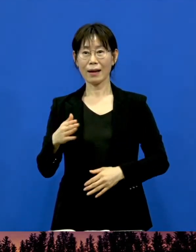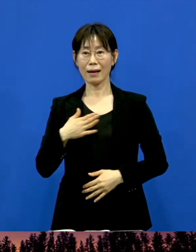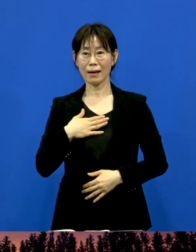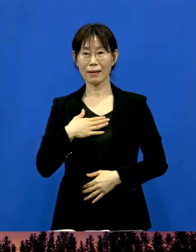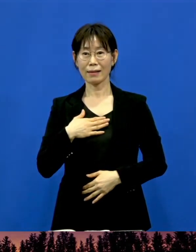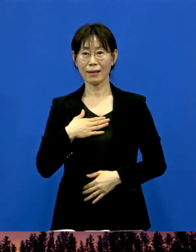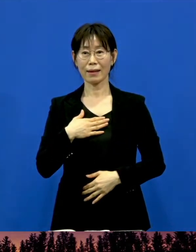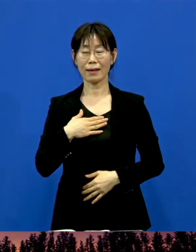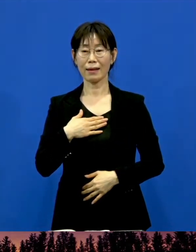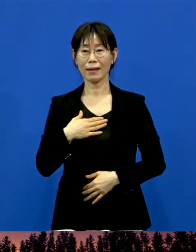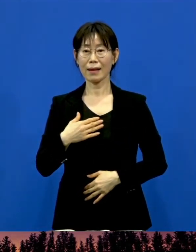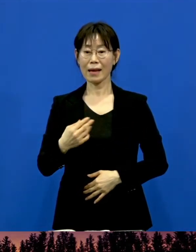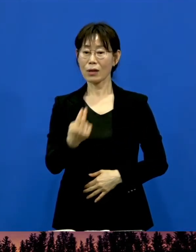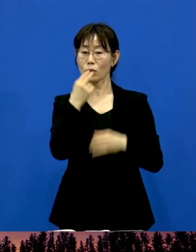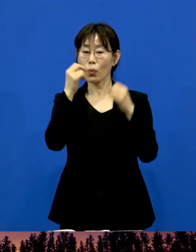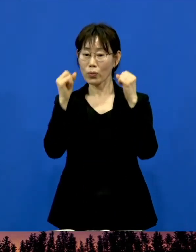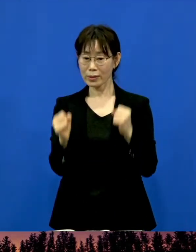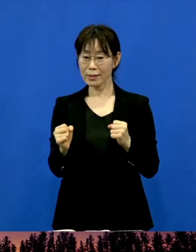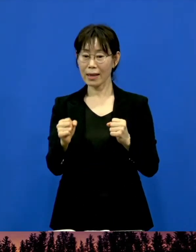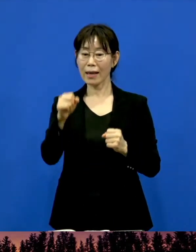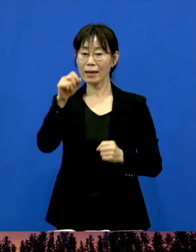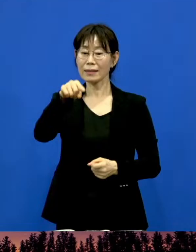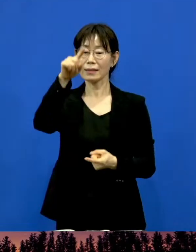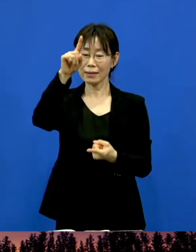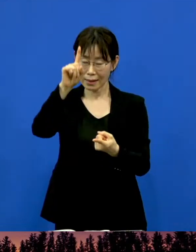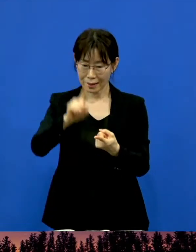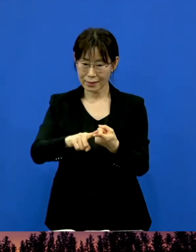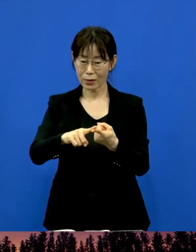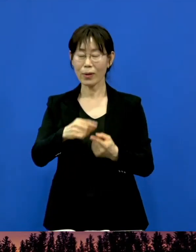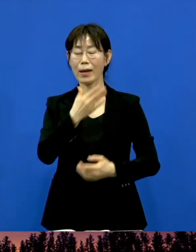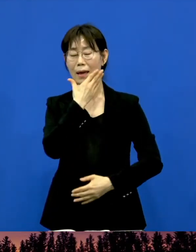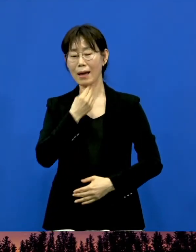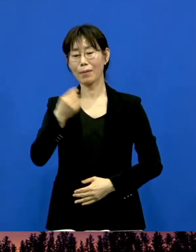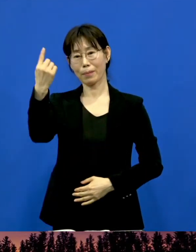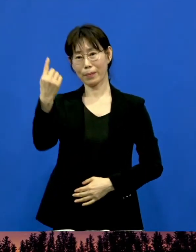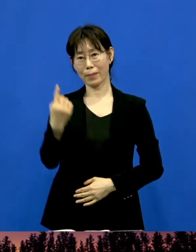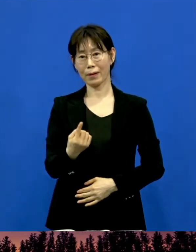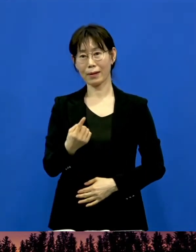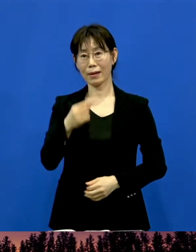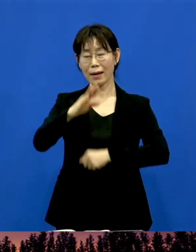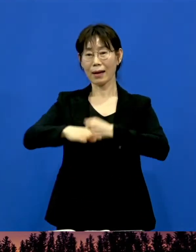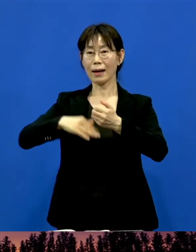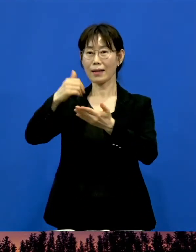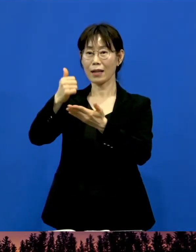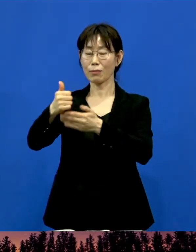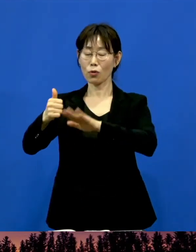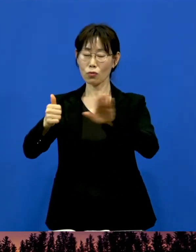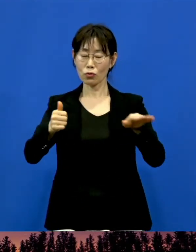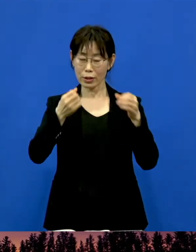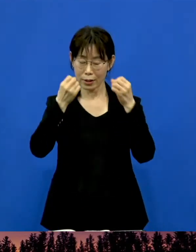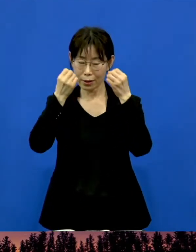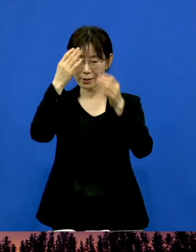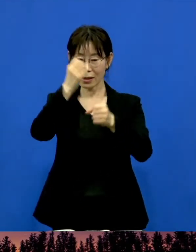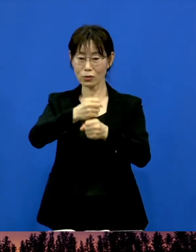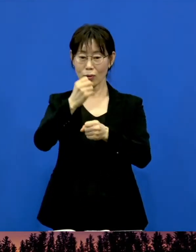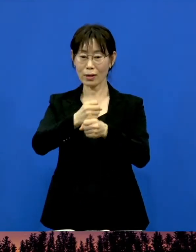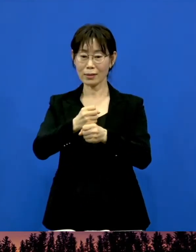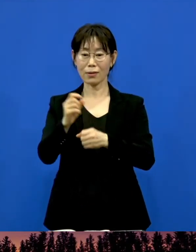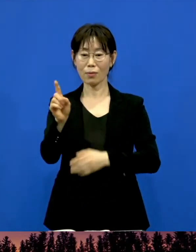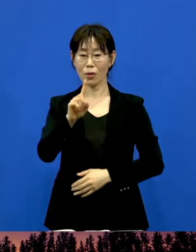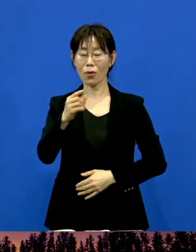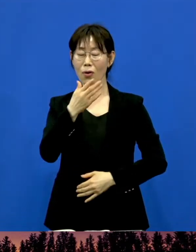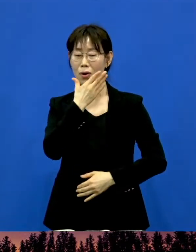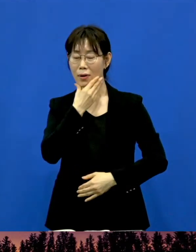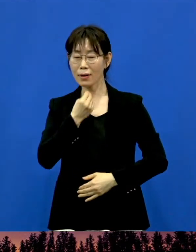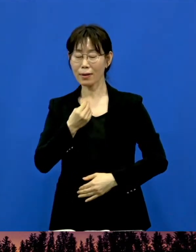아니에요. 지금 존재 자체로 행복한 거예요. 하나님 우리를 그렇게 지으셨어요. 지금 이 밤에 여러분들